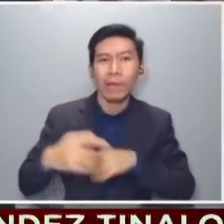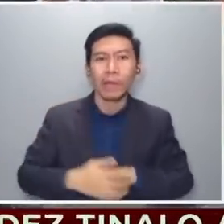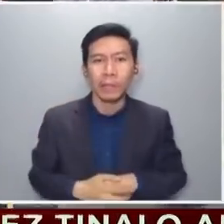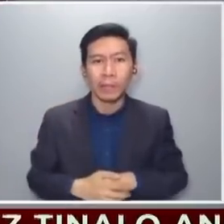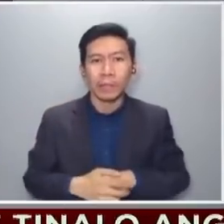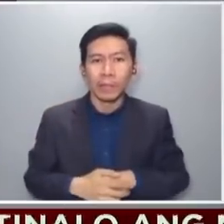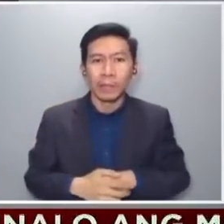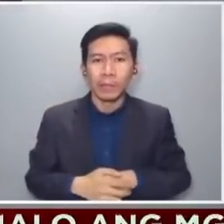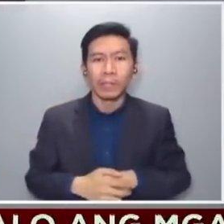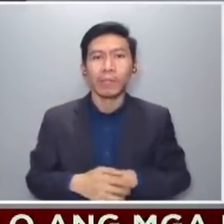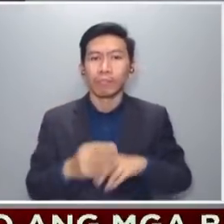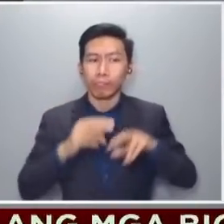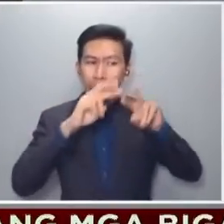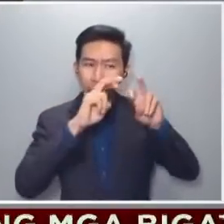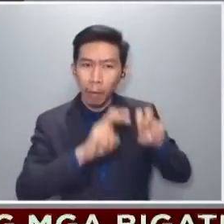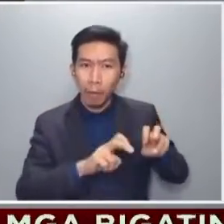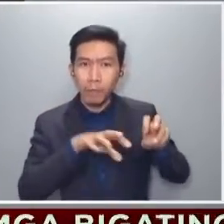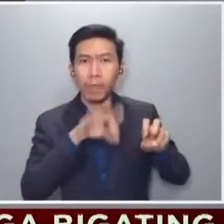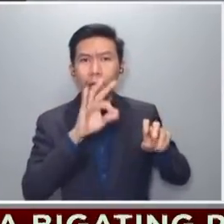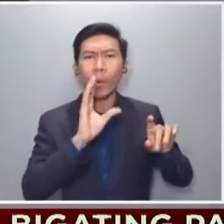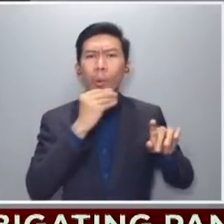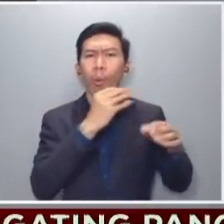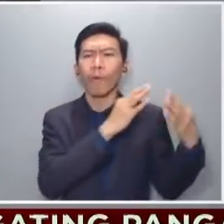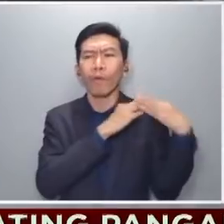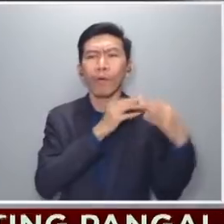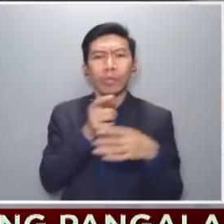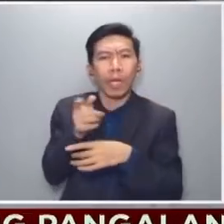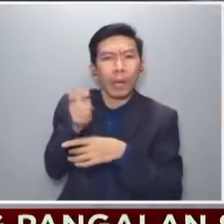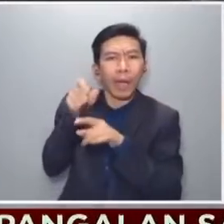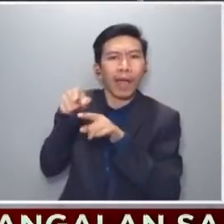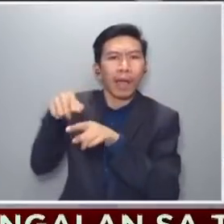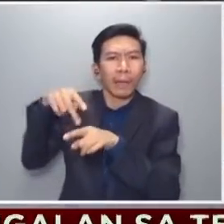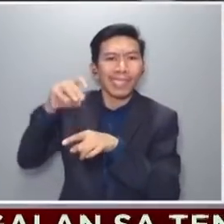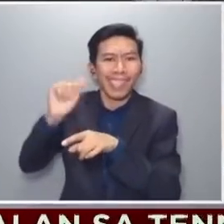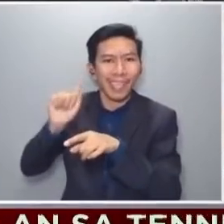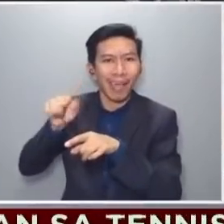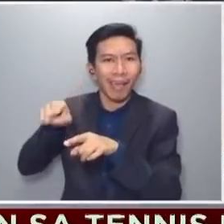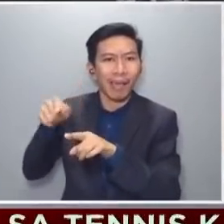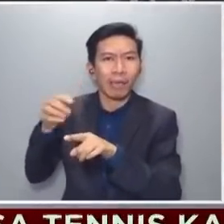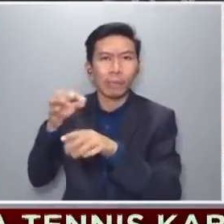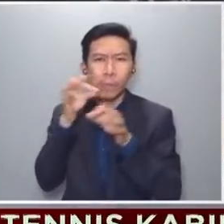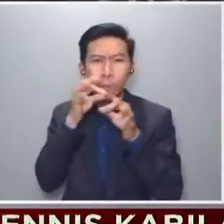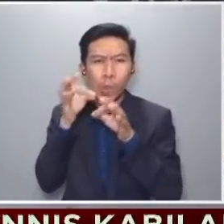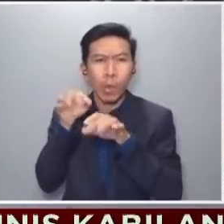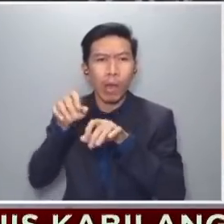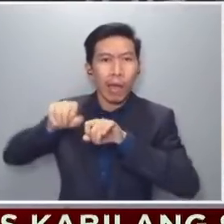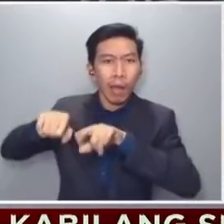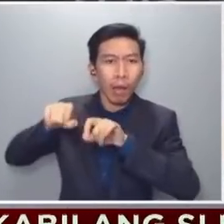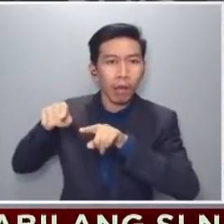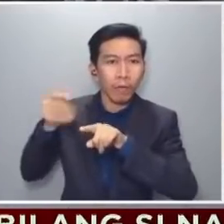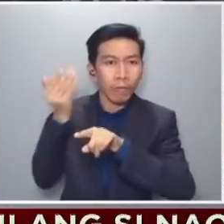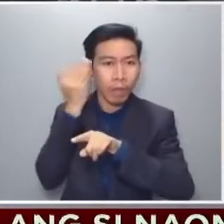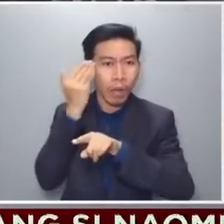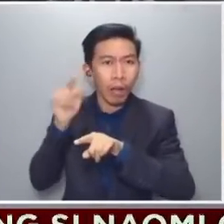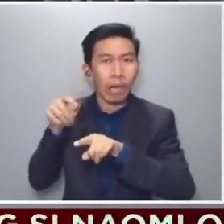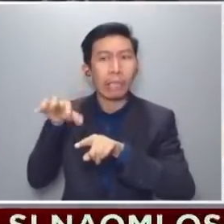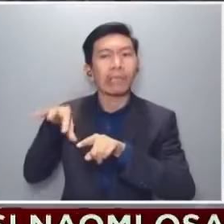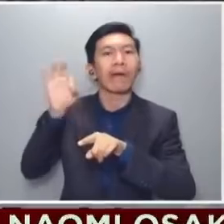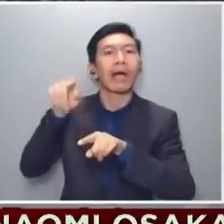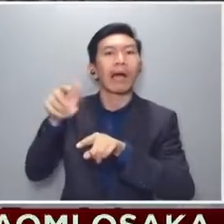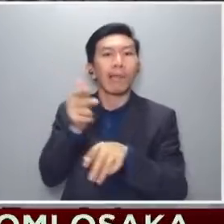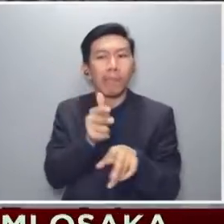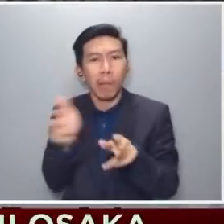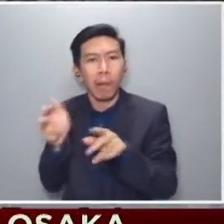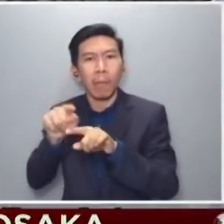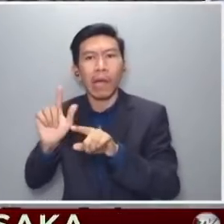kung sinong pumatay sa drug asset ng PDEA. Huli umano siya nakitang buhay pa sa parking area matapos ang shootout, pero nadiskubring patay